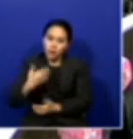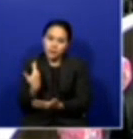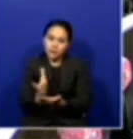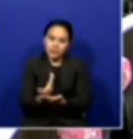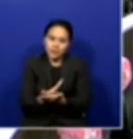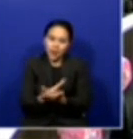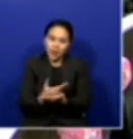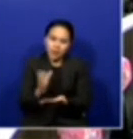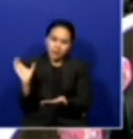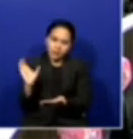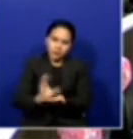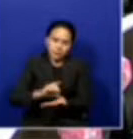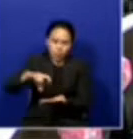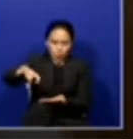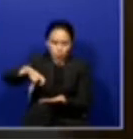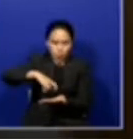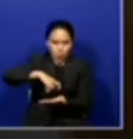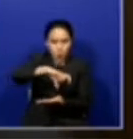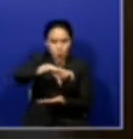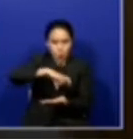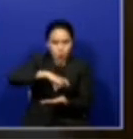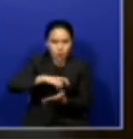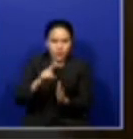าทั้งหมด5ครั้ง